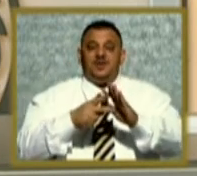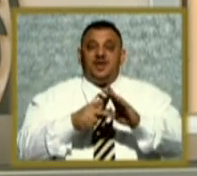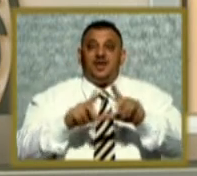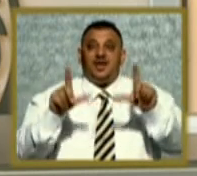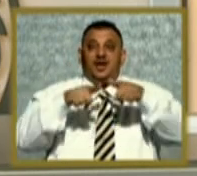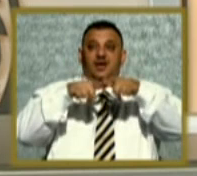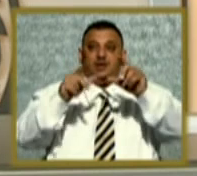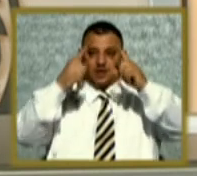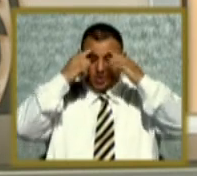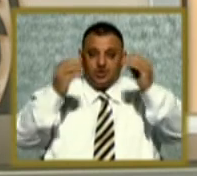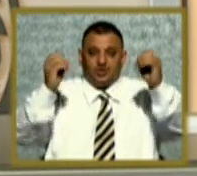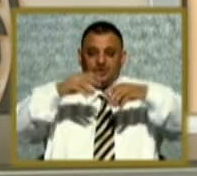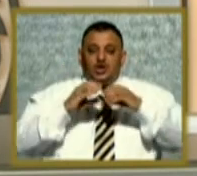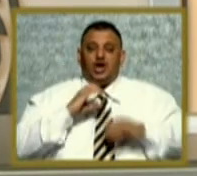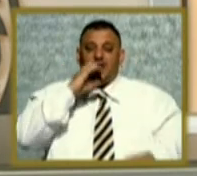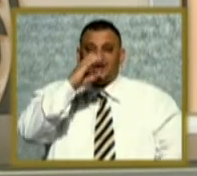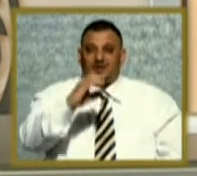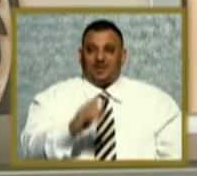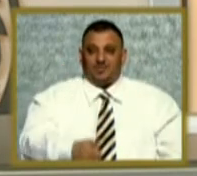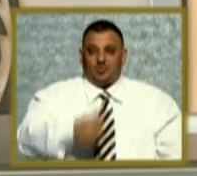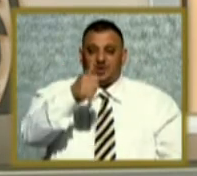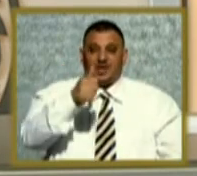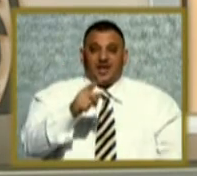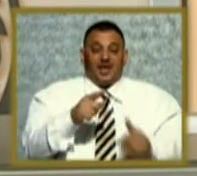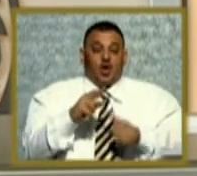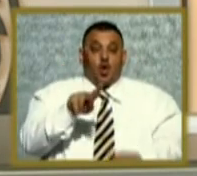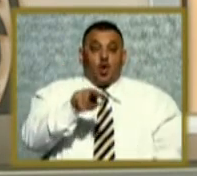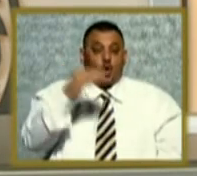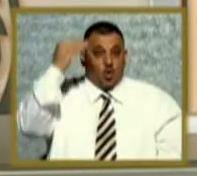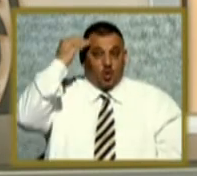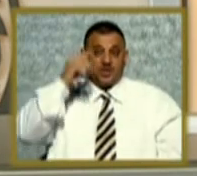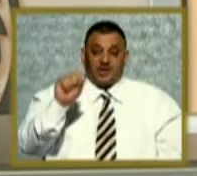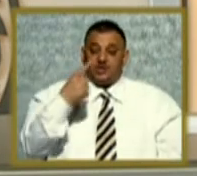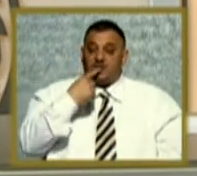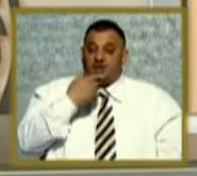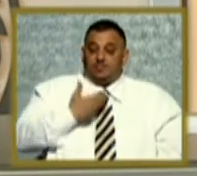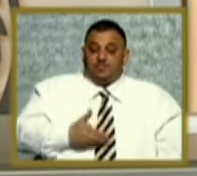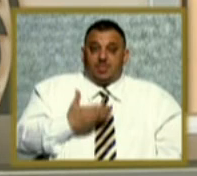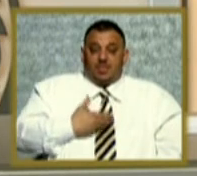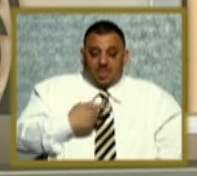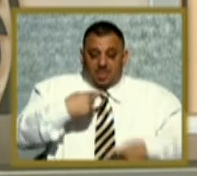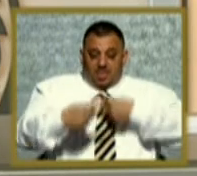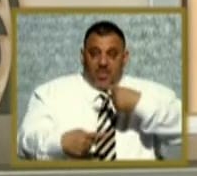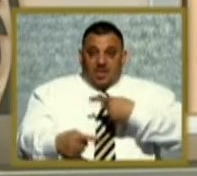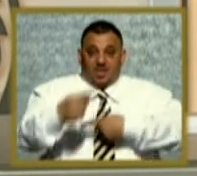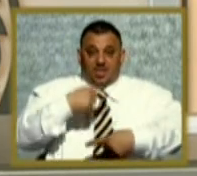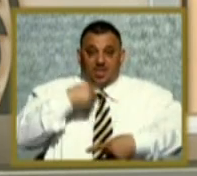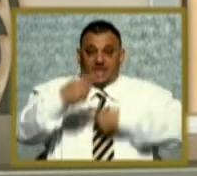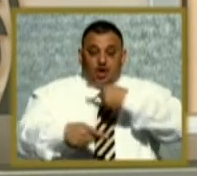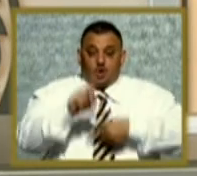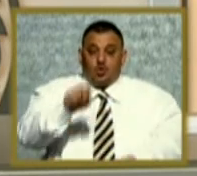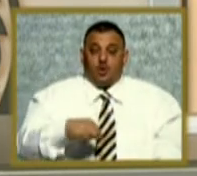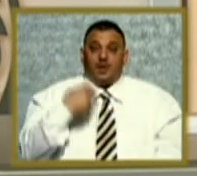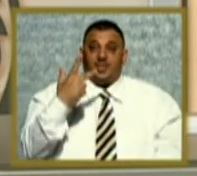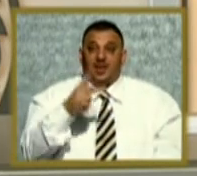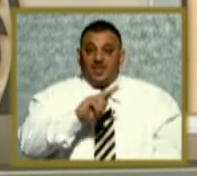الله فيك يا أخت حنان، ومع ذلك سأجيبك. تقول بأن عندها أخت الدورة الشهرية عندها مضطربة، أحيانا تكون 3 أيام وأحيانا